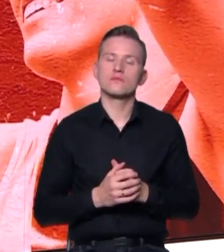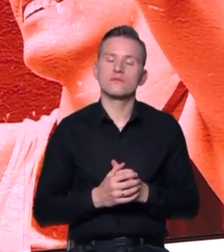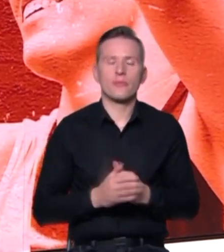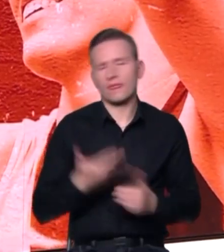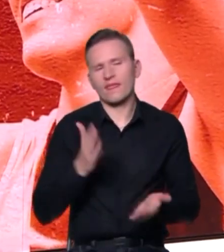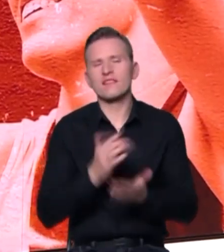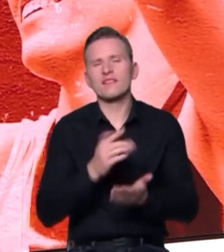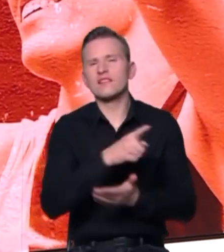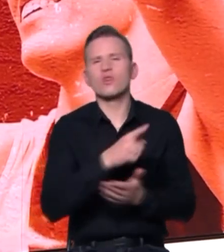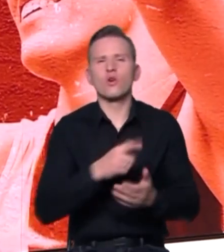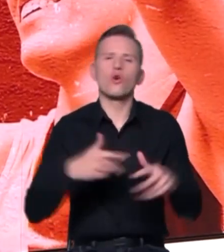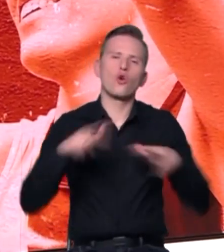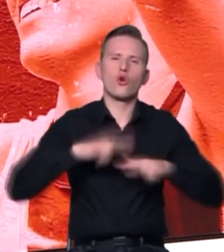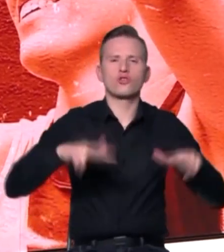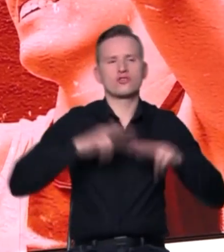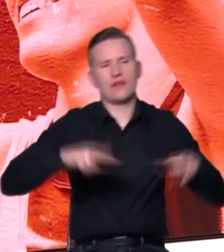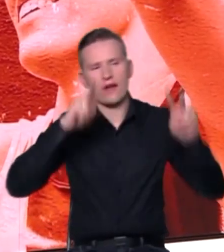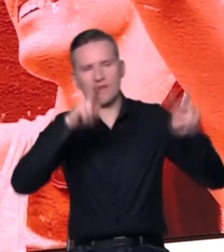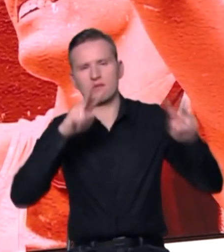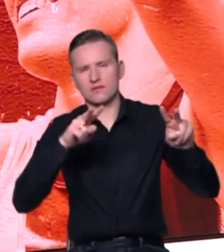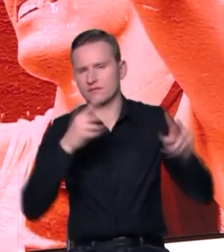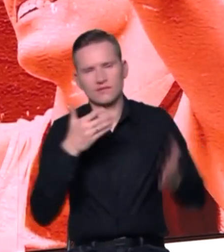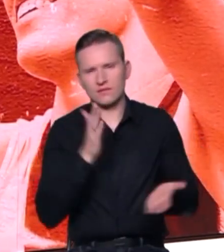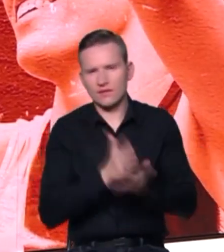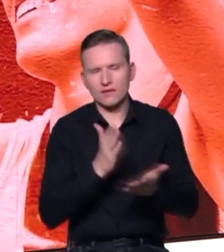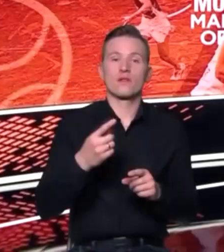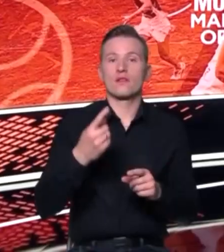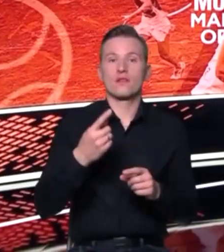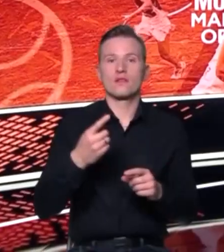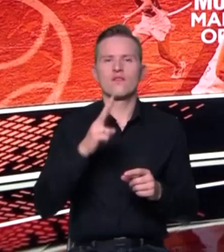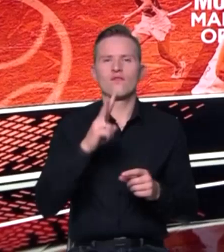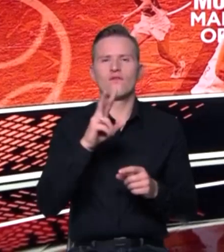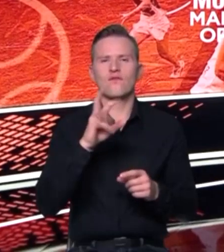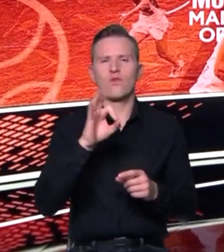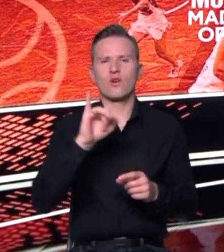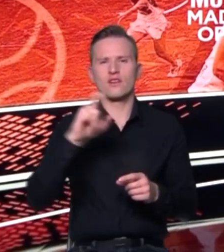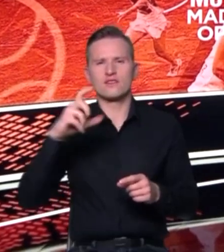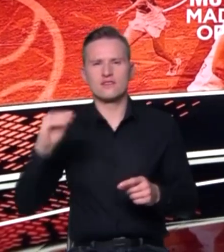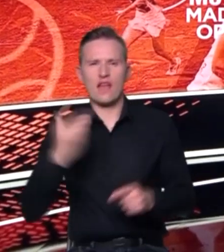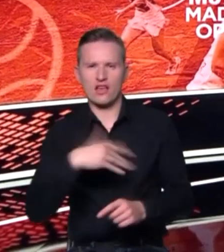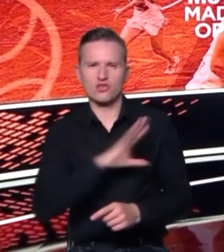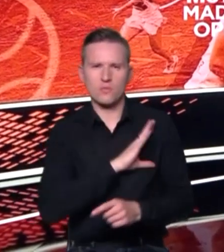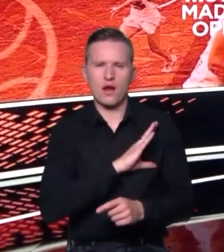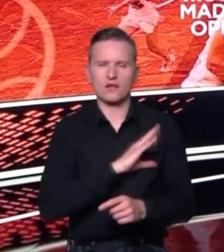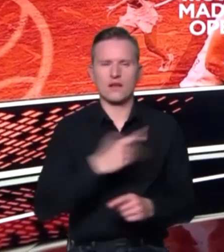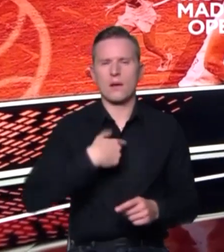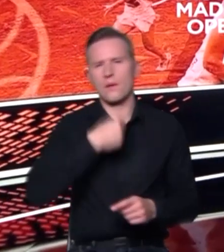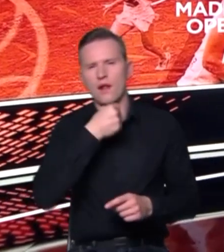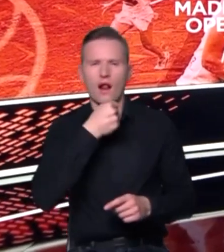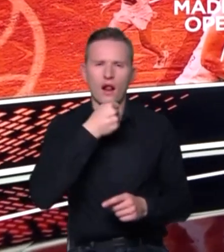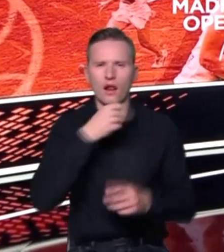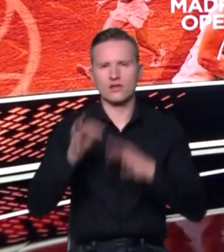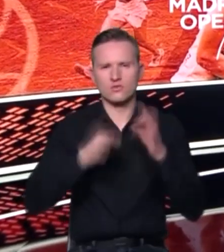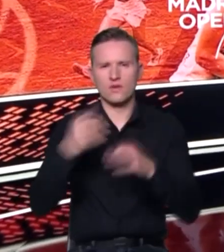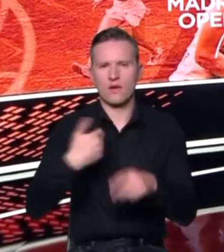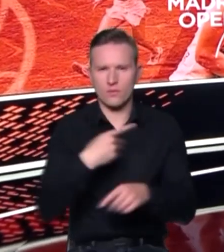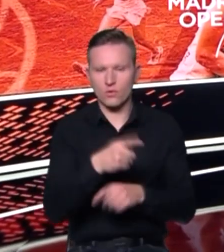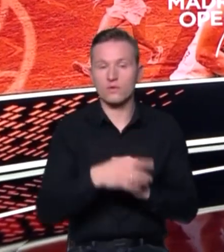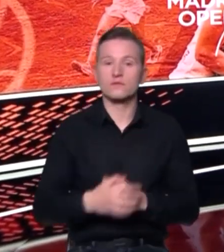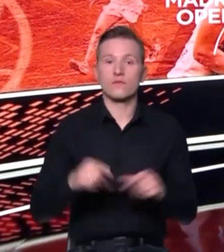najbliżsi kibicują Carlosowi Alcarazowi w Hiszpanii, ale Tania i ci zawodnicy, i